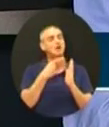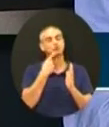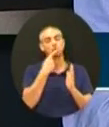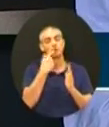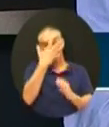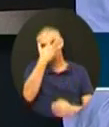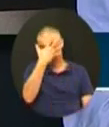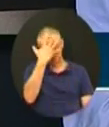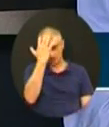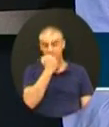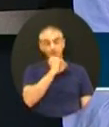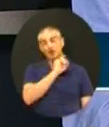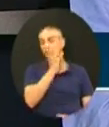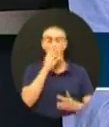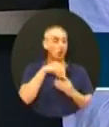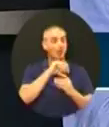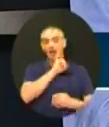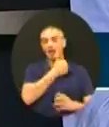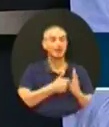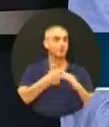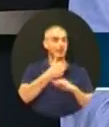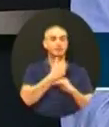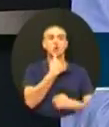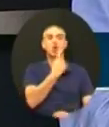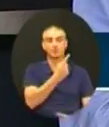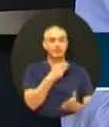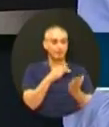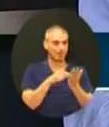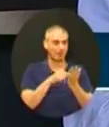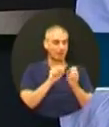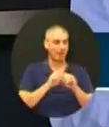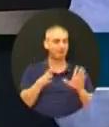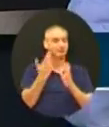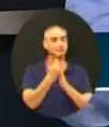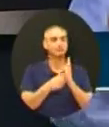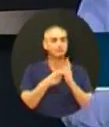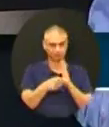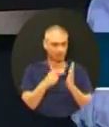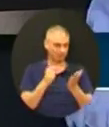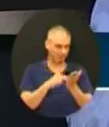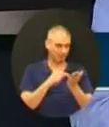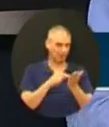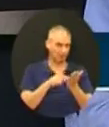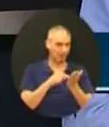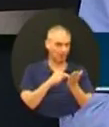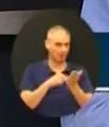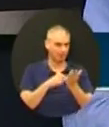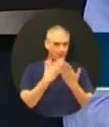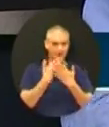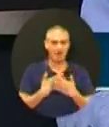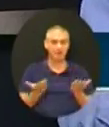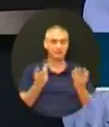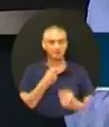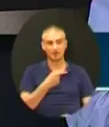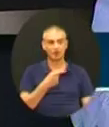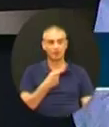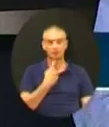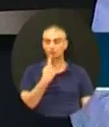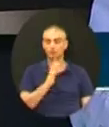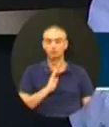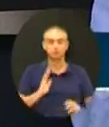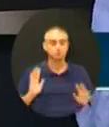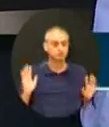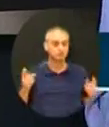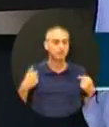שדוברי החמאס, כולל הבכירים ביותר, אומרים בעקבות הפצת המסמך הזה, ובעקבות אותה חשיפה שלו, הם אומרים,